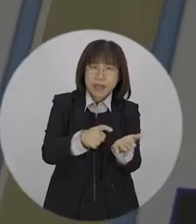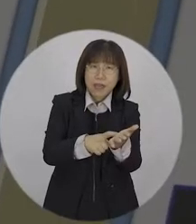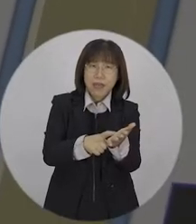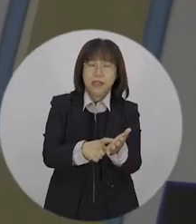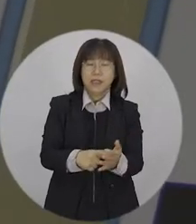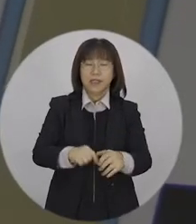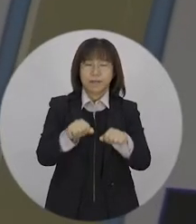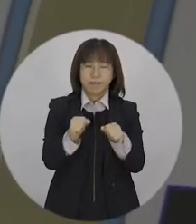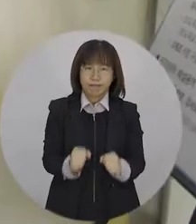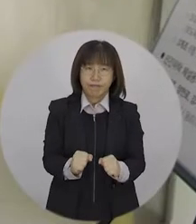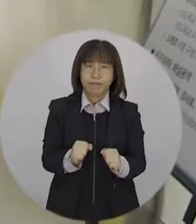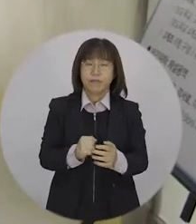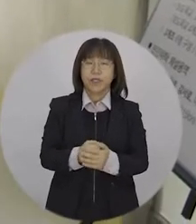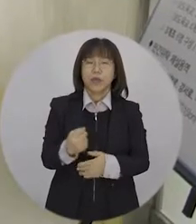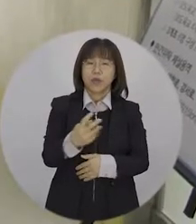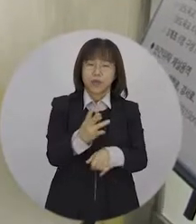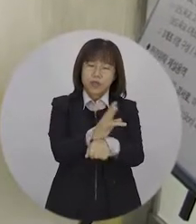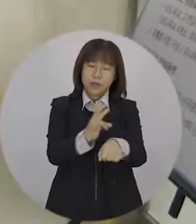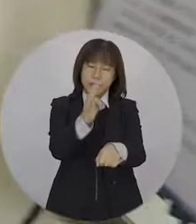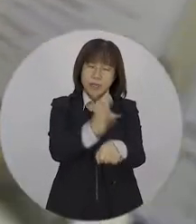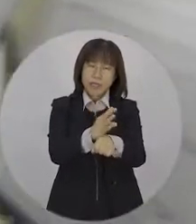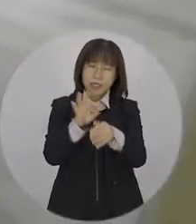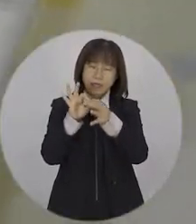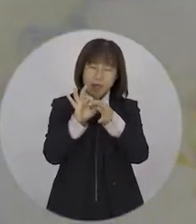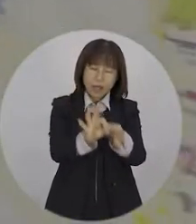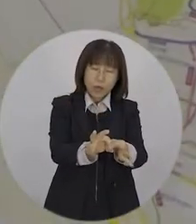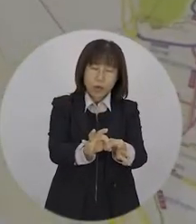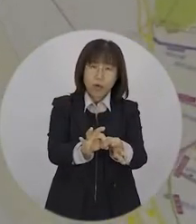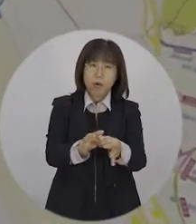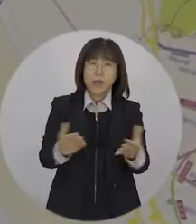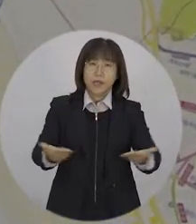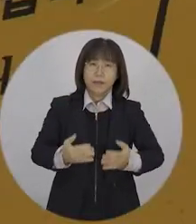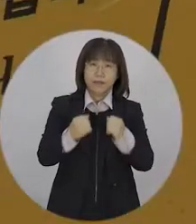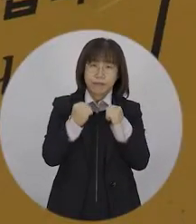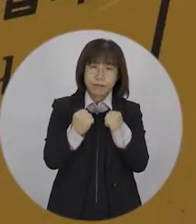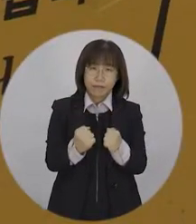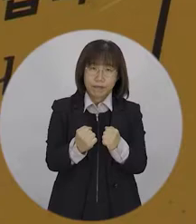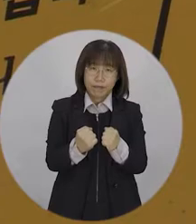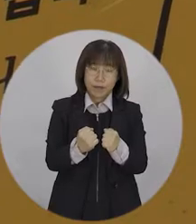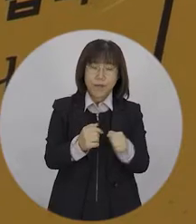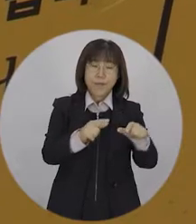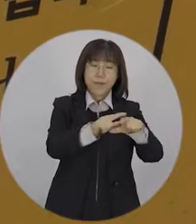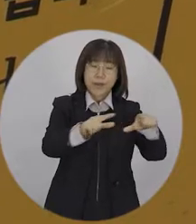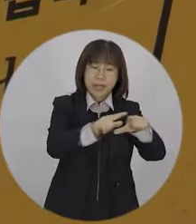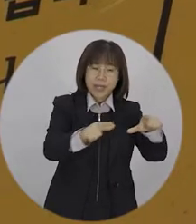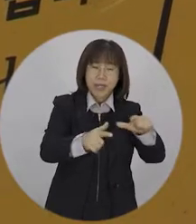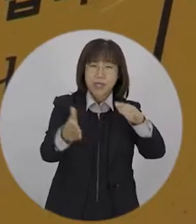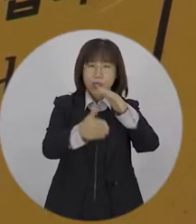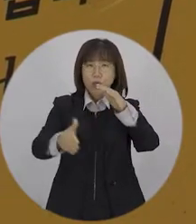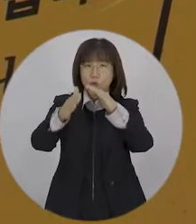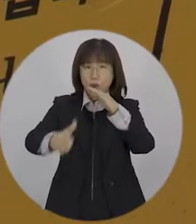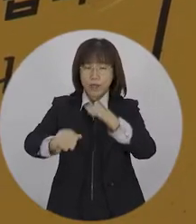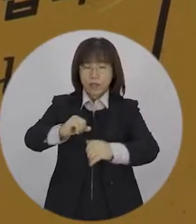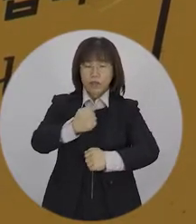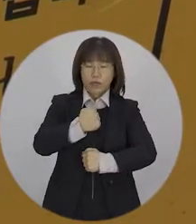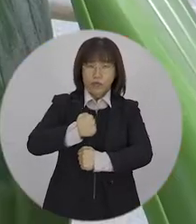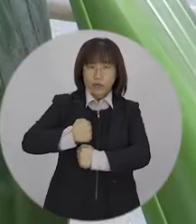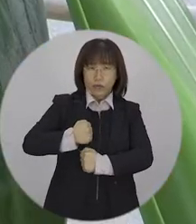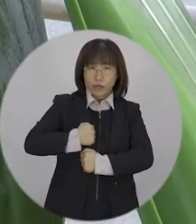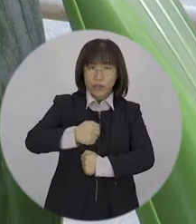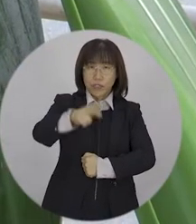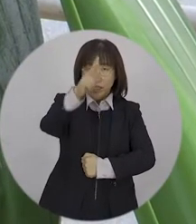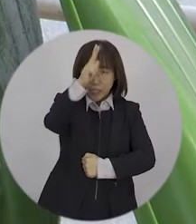이다 24시간 상시 비상근무 체계를 유지하고 민관 군경과 의 유기적인 협조체계를